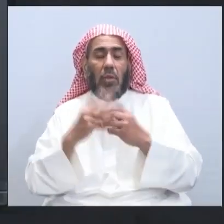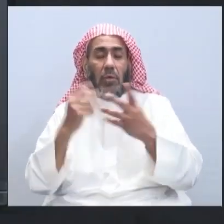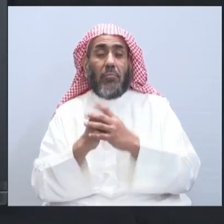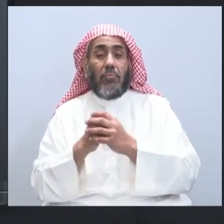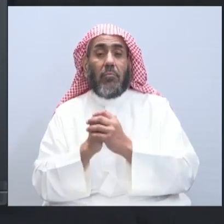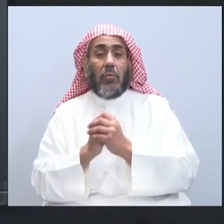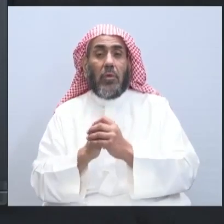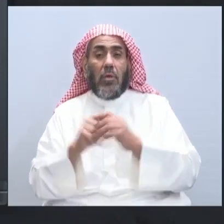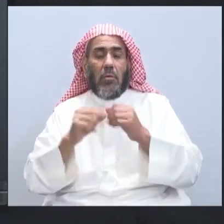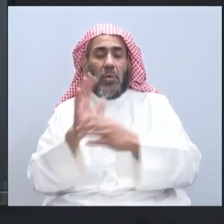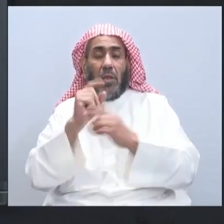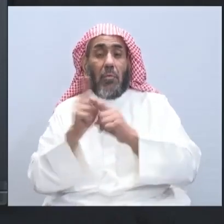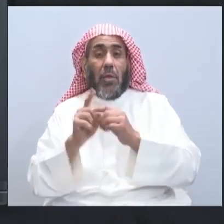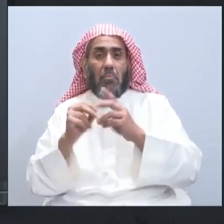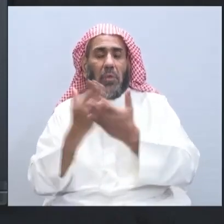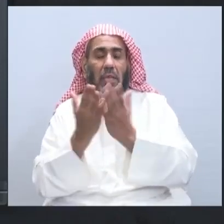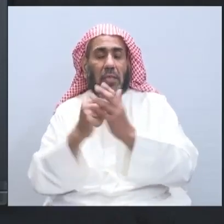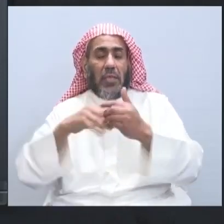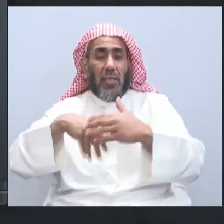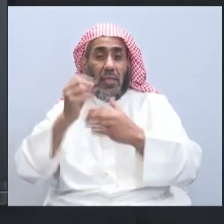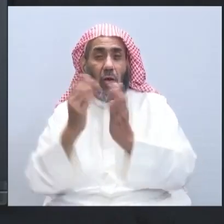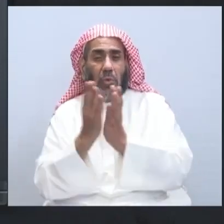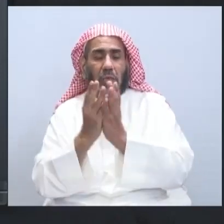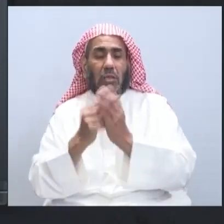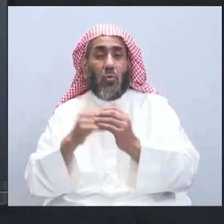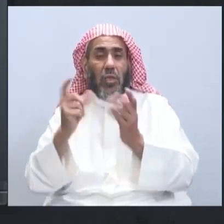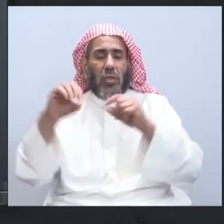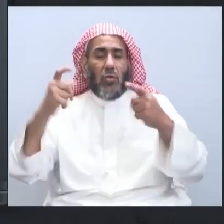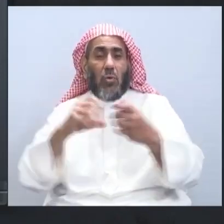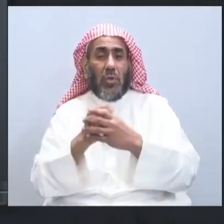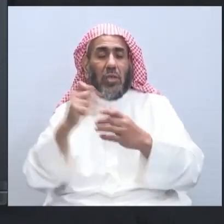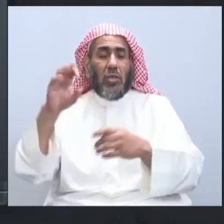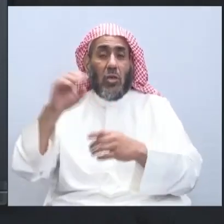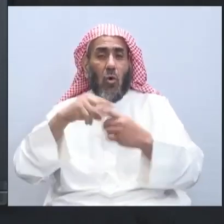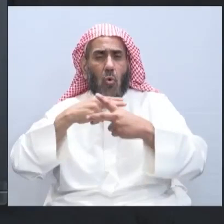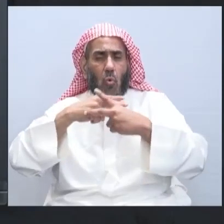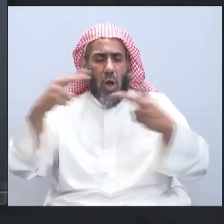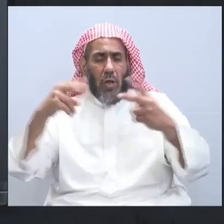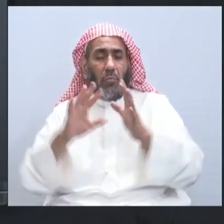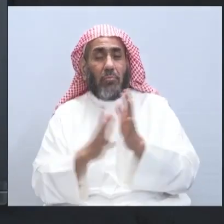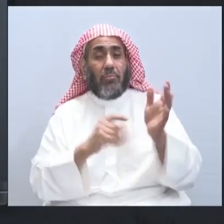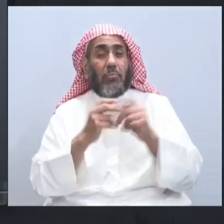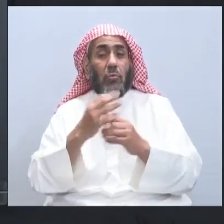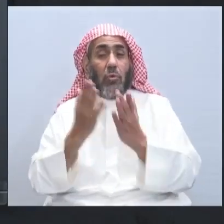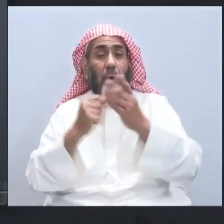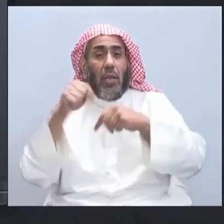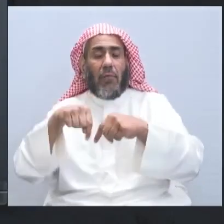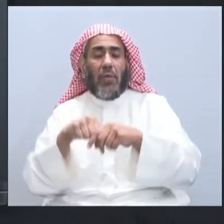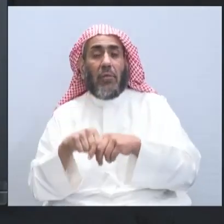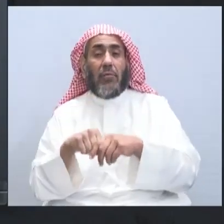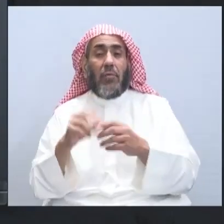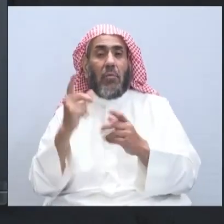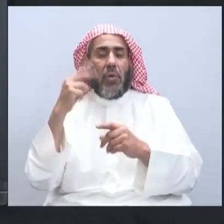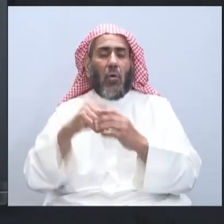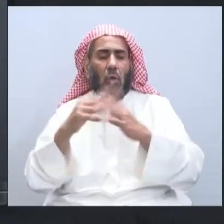وايضا ما ما تاثر به مدارس الاحياء ومدارس ايضا مدرسه الديوان وم عند الشعراء كذلك ظهر عند الادباء الذين في كانوا في